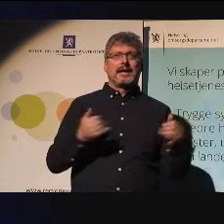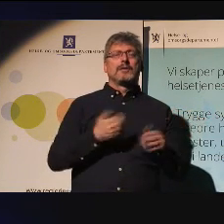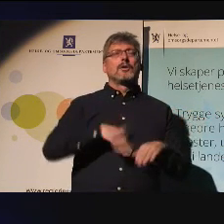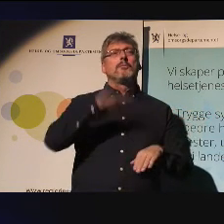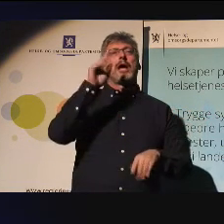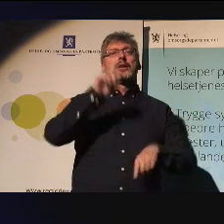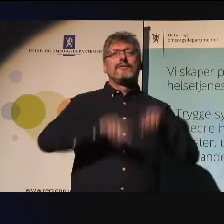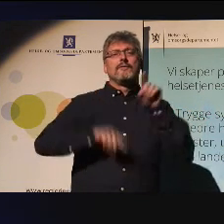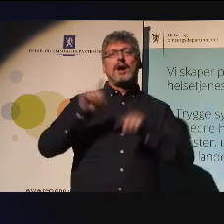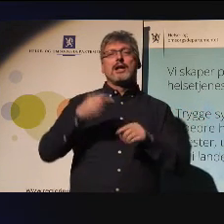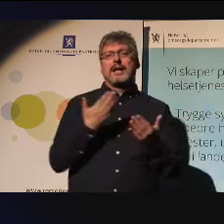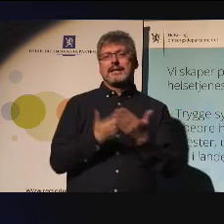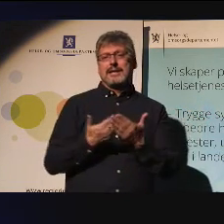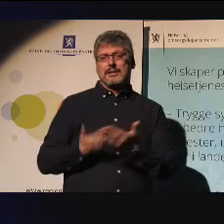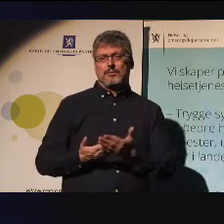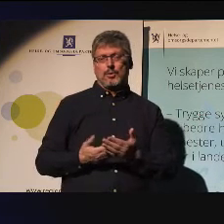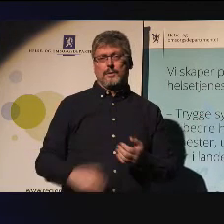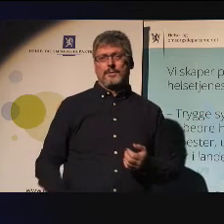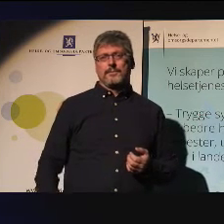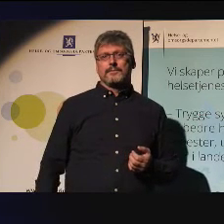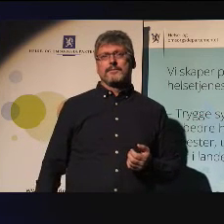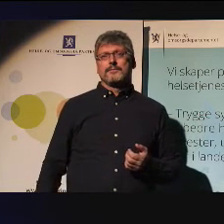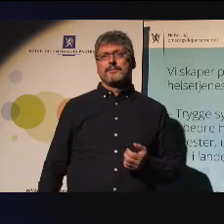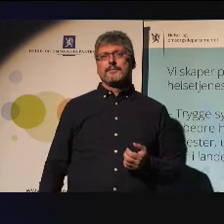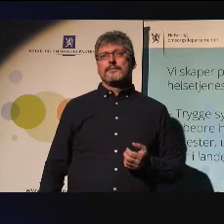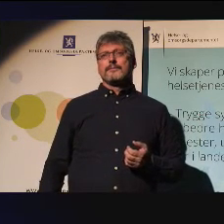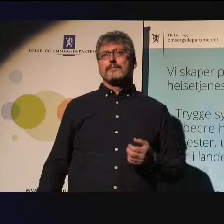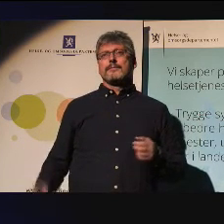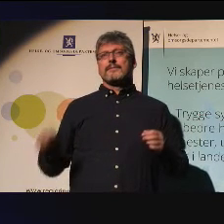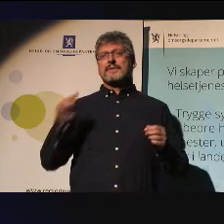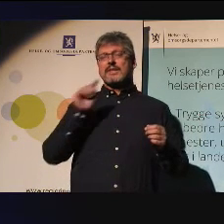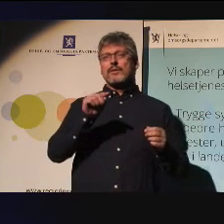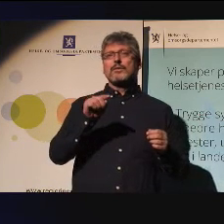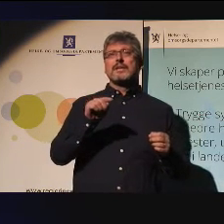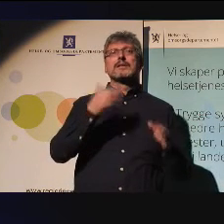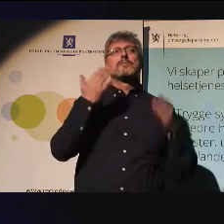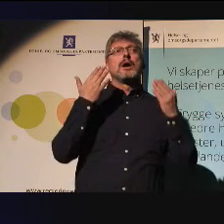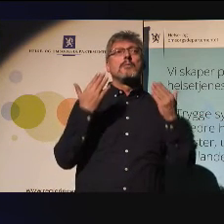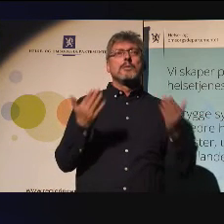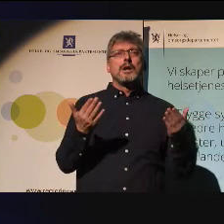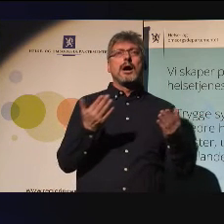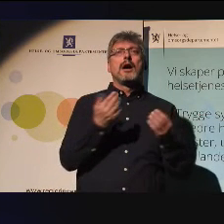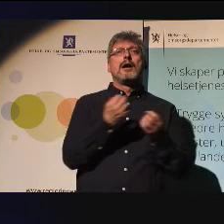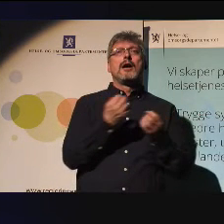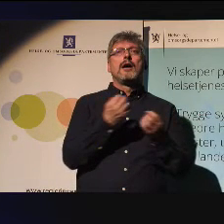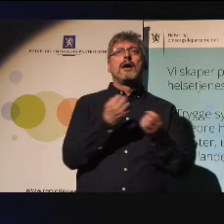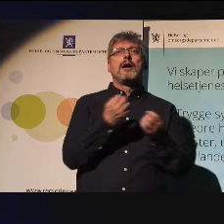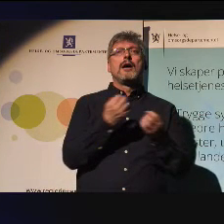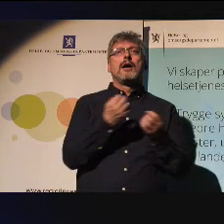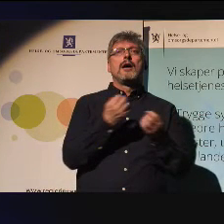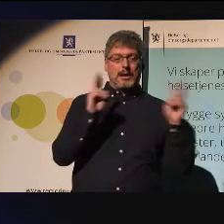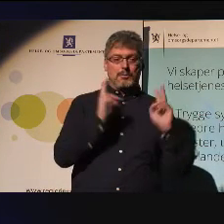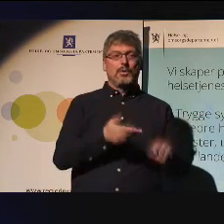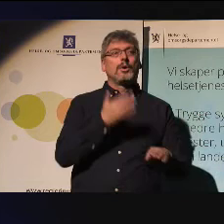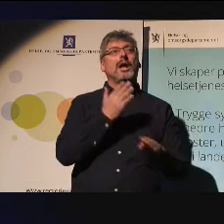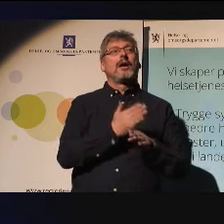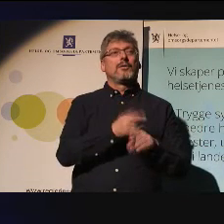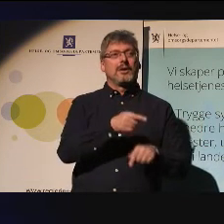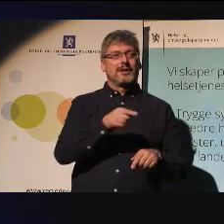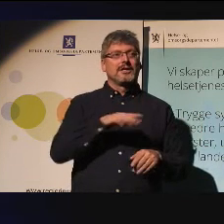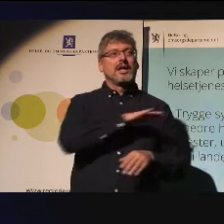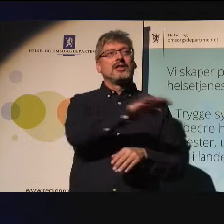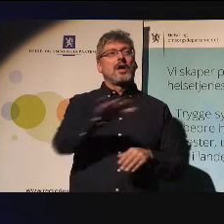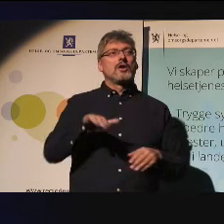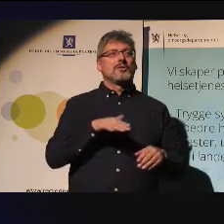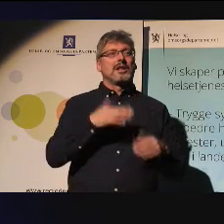i møte med helsetjenesten. Og det som så bra, at stadig flere bruker nettopp den nasjonale